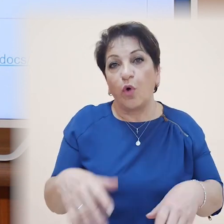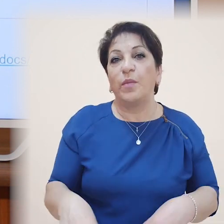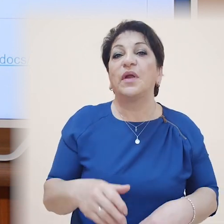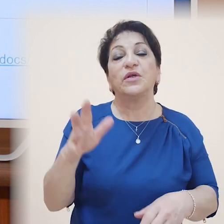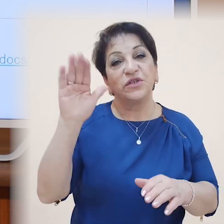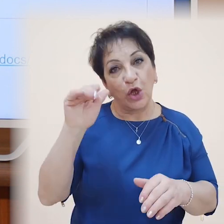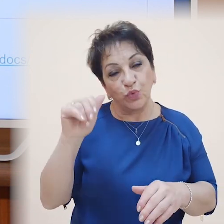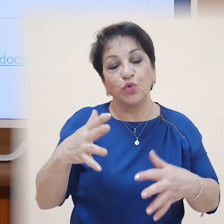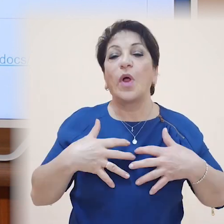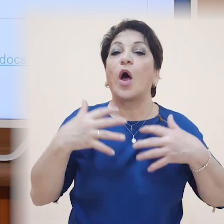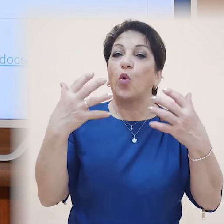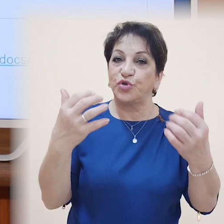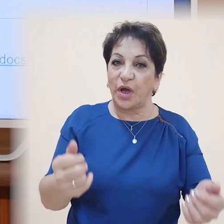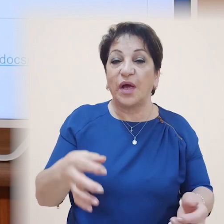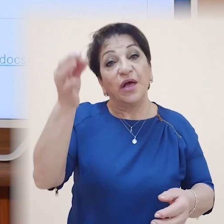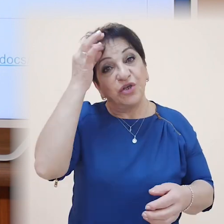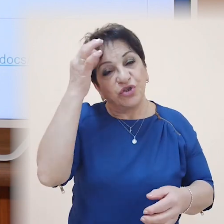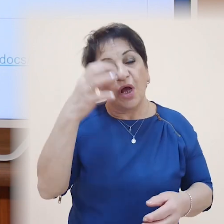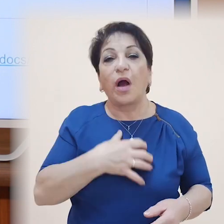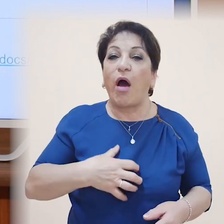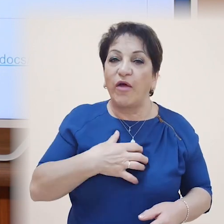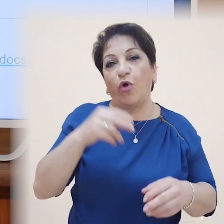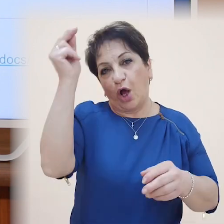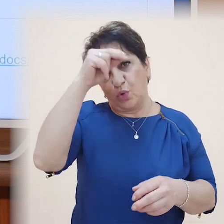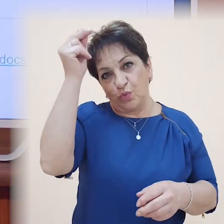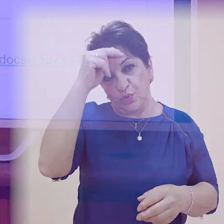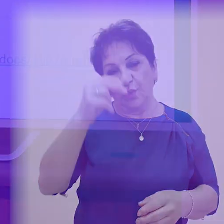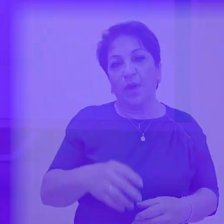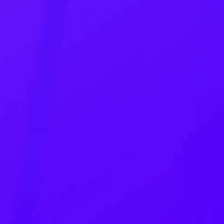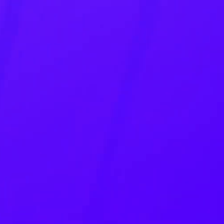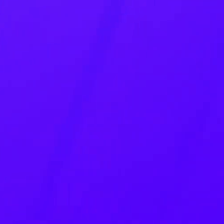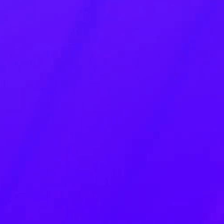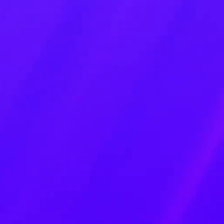սիրելի երեխաներ, առողթ եղեք և հիշեք, որ գրդությունը կարևոր է։